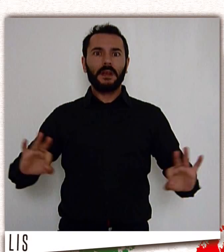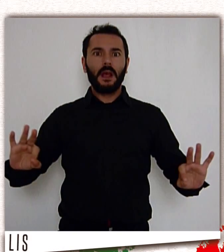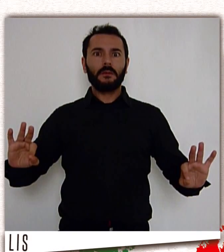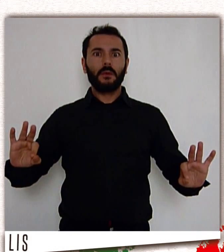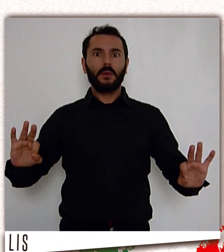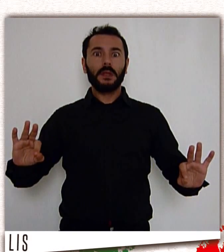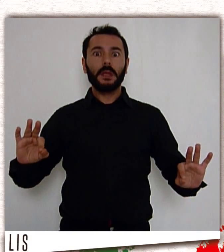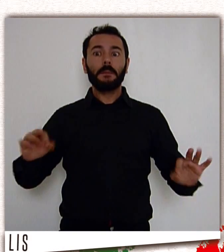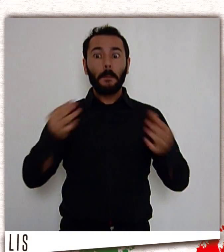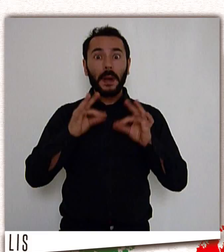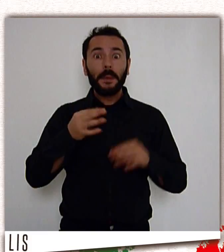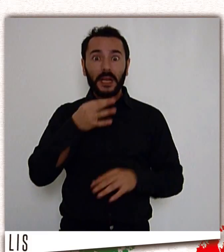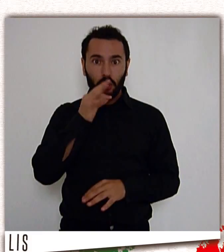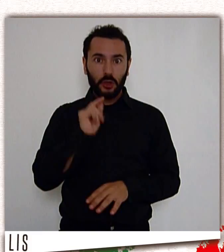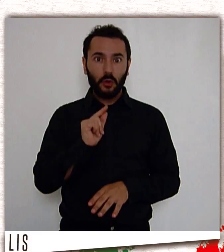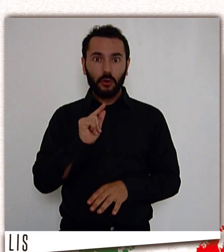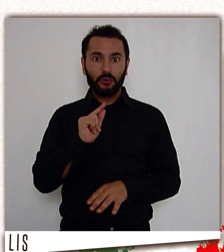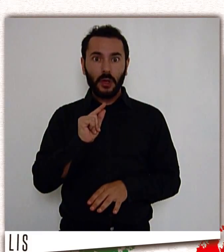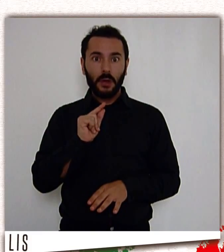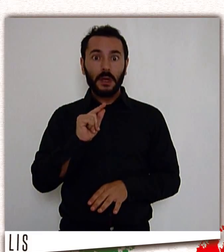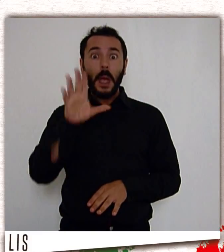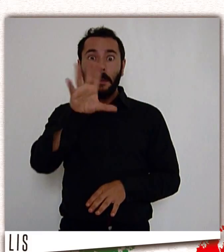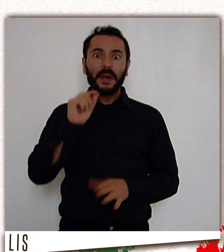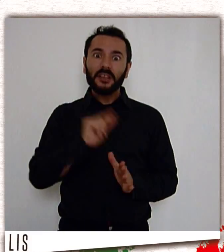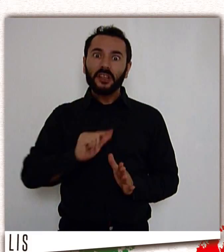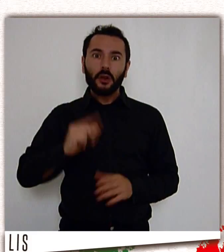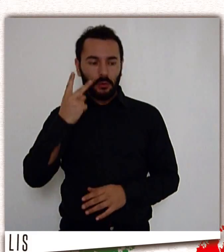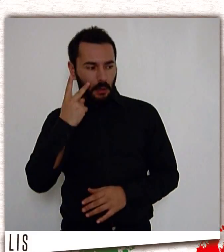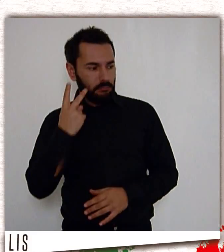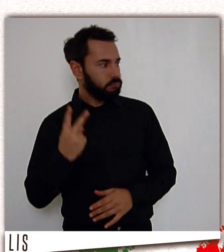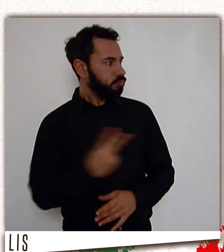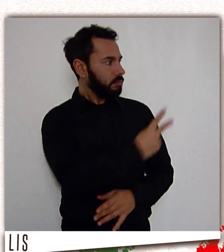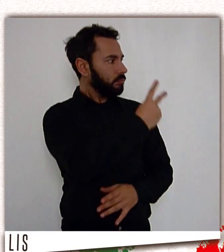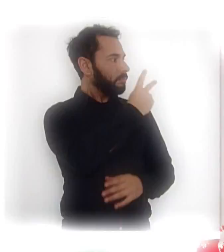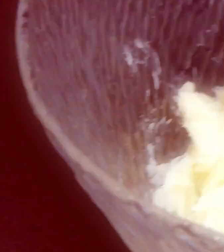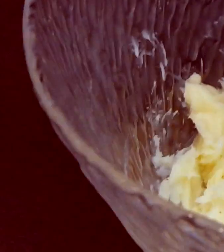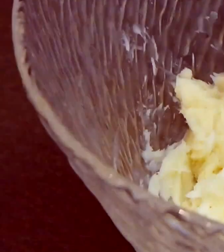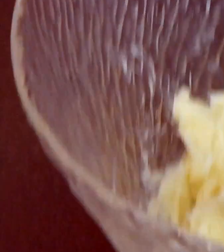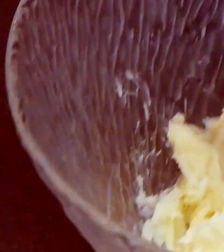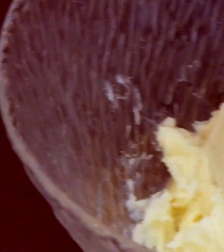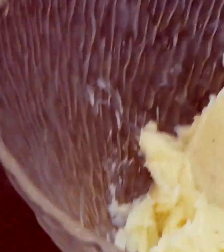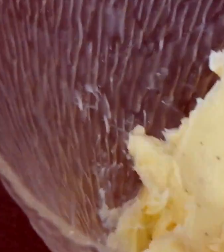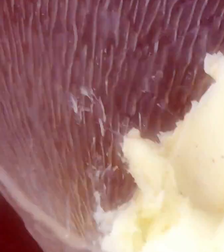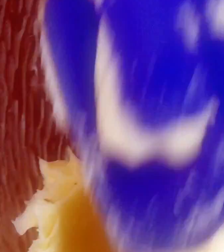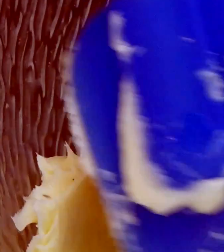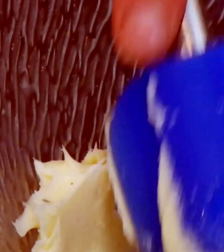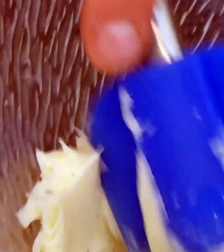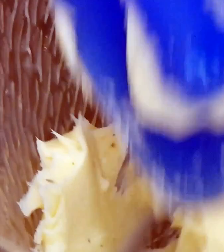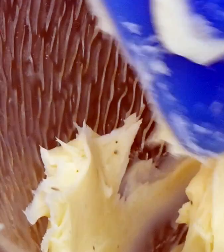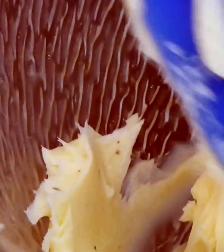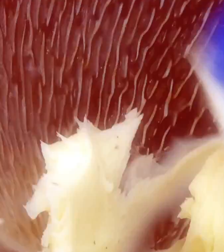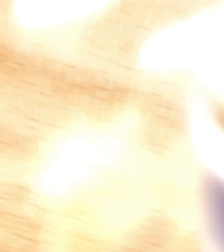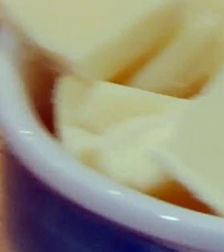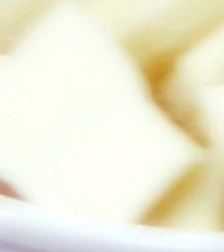preparazione dolce prendete nota ingredienti per la ganache biancoarancio